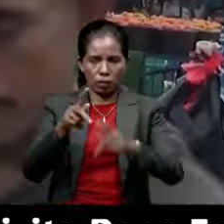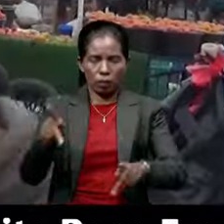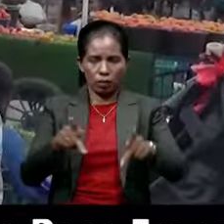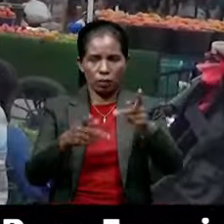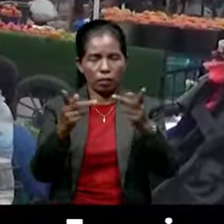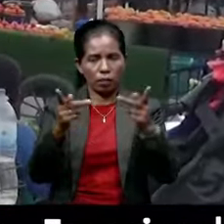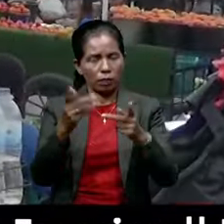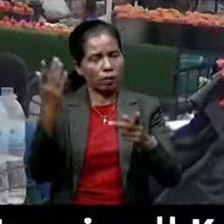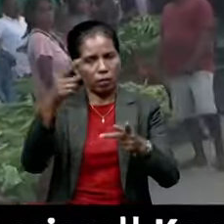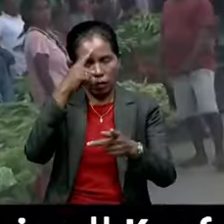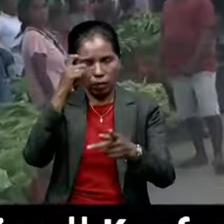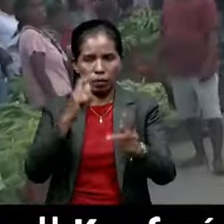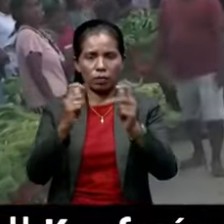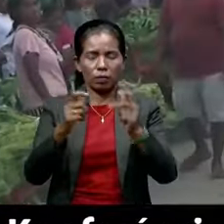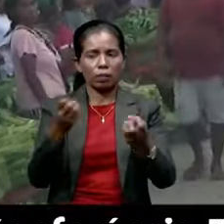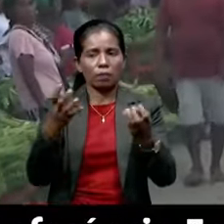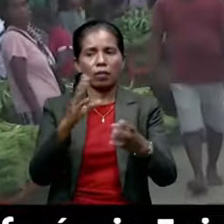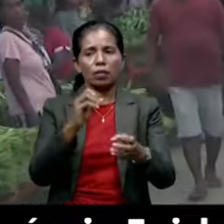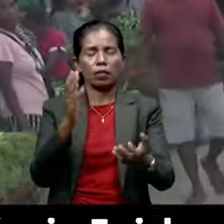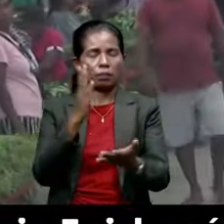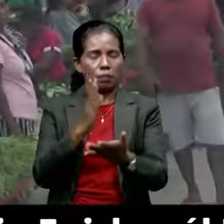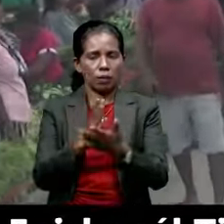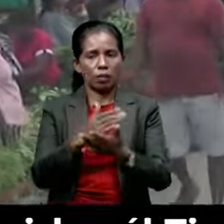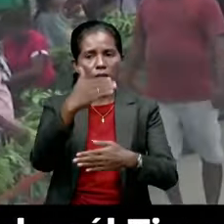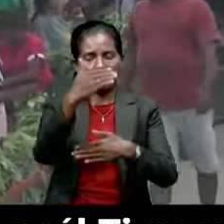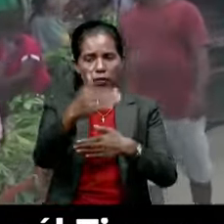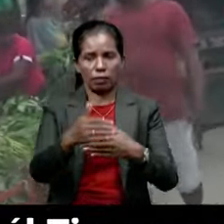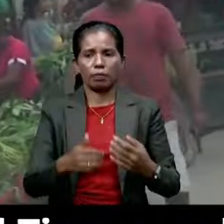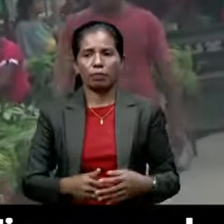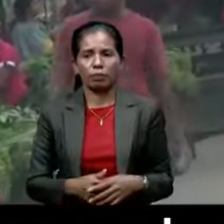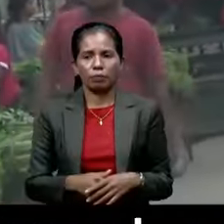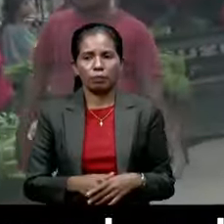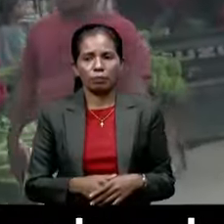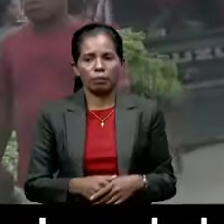fatin refere tambah transporte barak mak tengki para det ia liur. Abraham Amral, GMA.